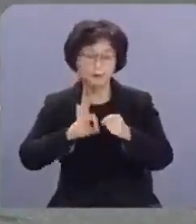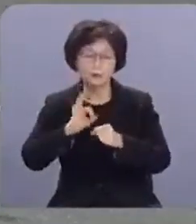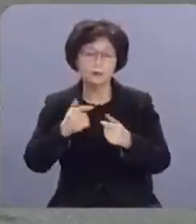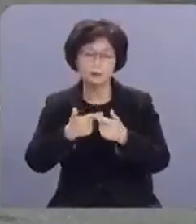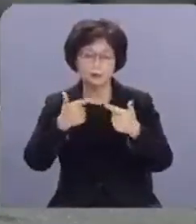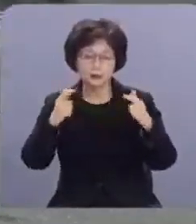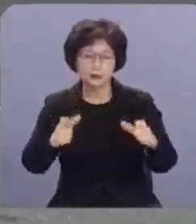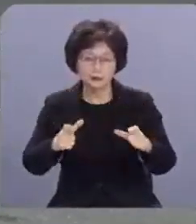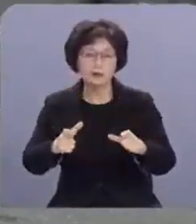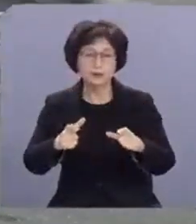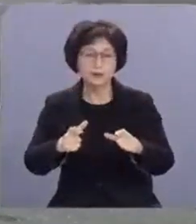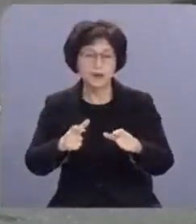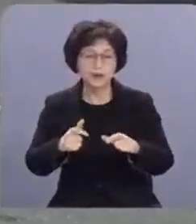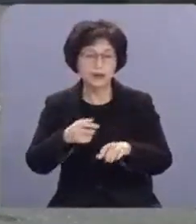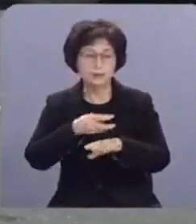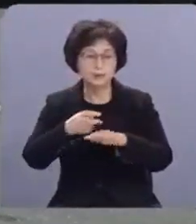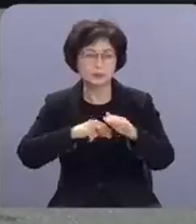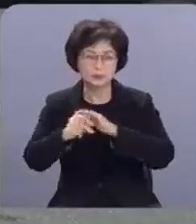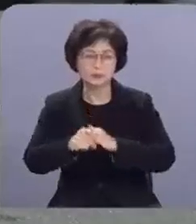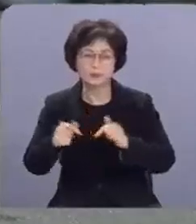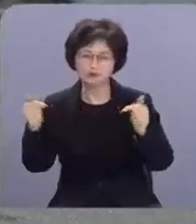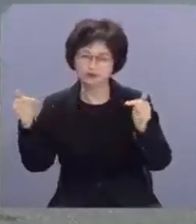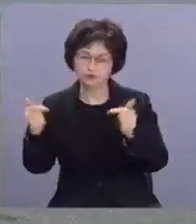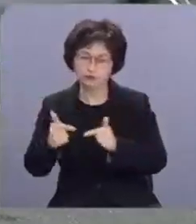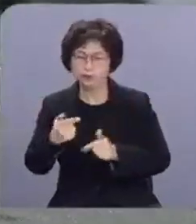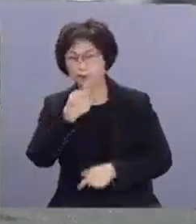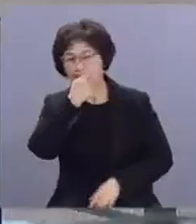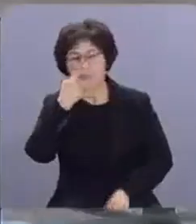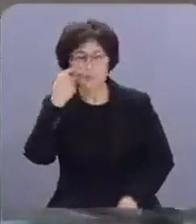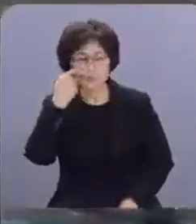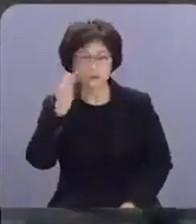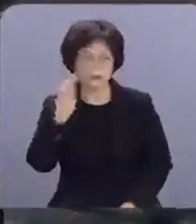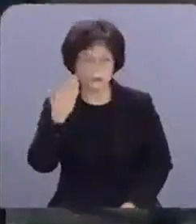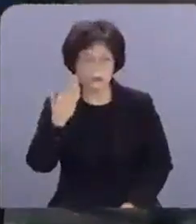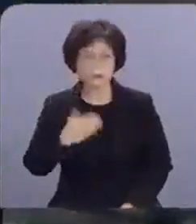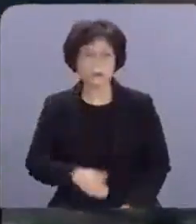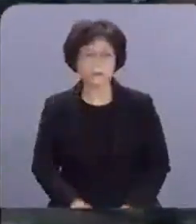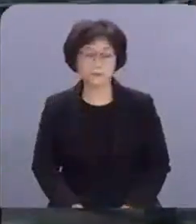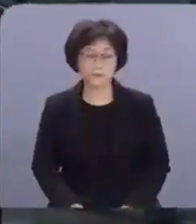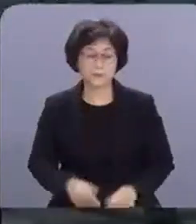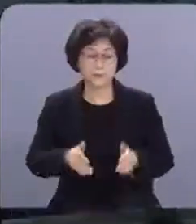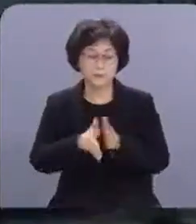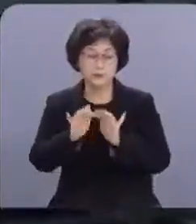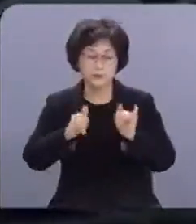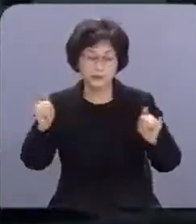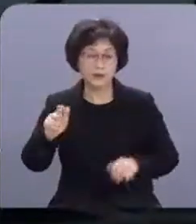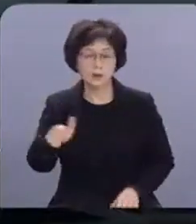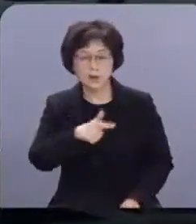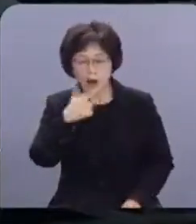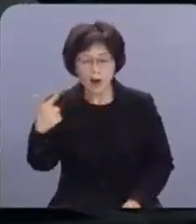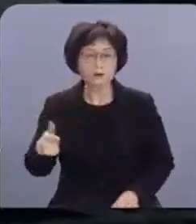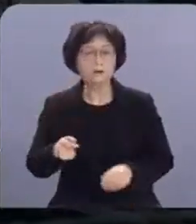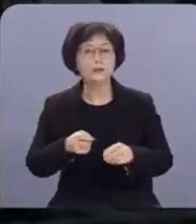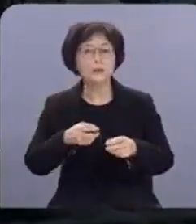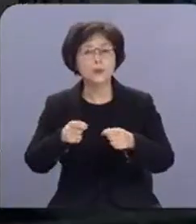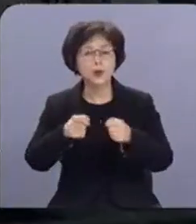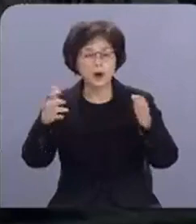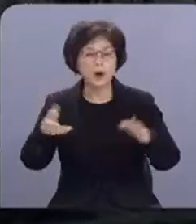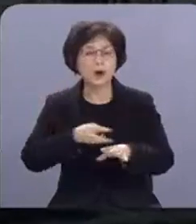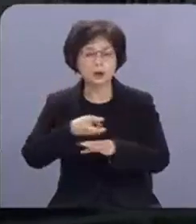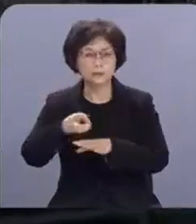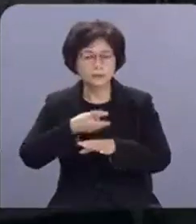승객 통행량은 점차 하락 추세에 있다는 것 역시 확인됩니다. 시민들이 하루 동안 얼마나 교통수단을